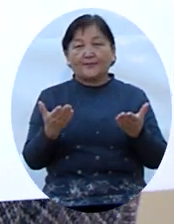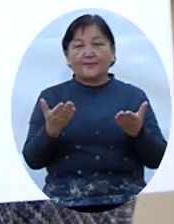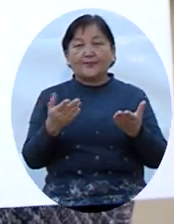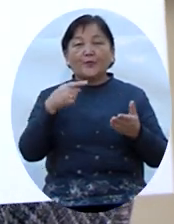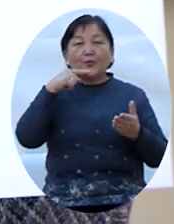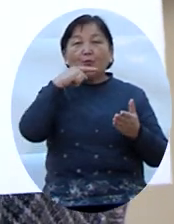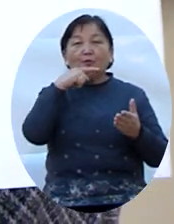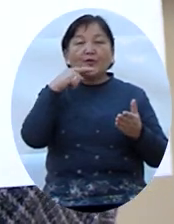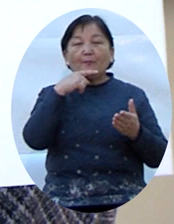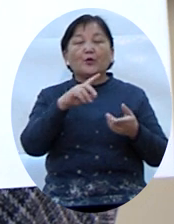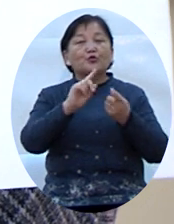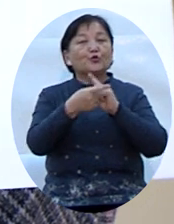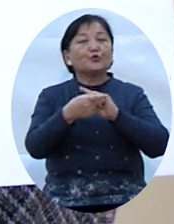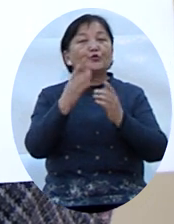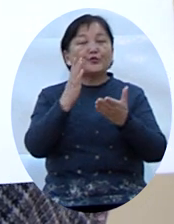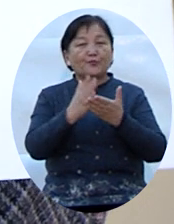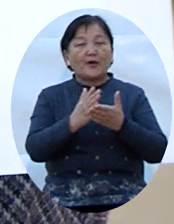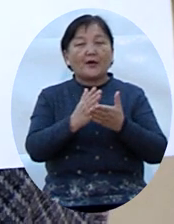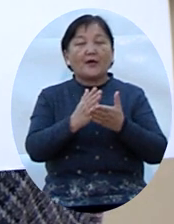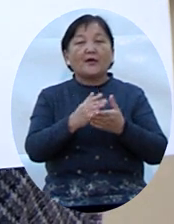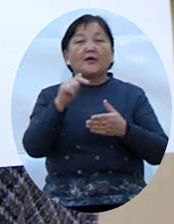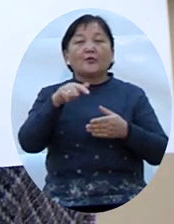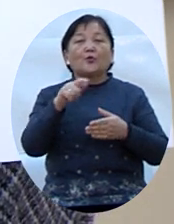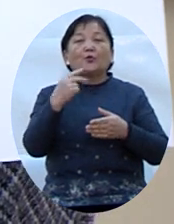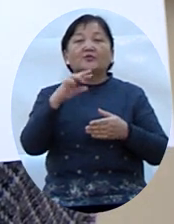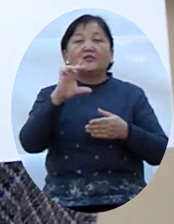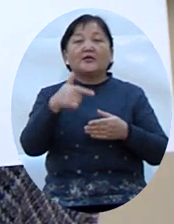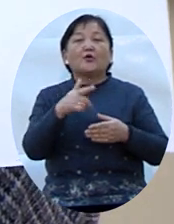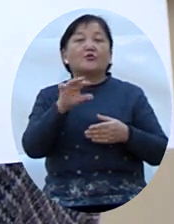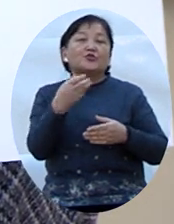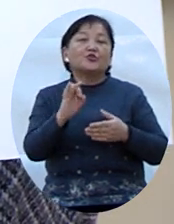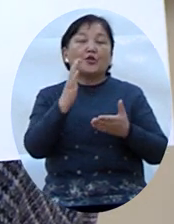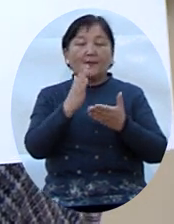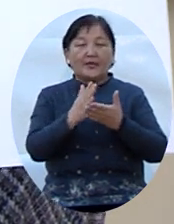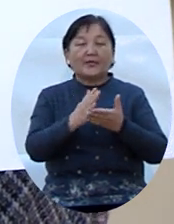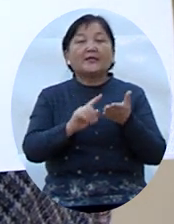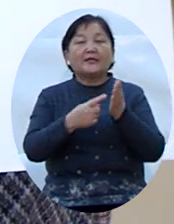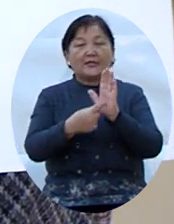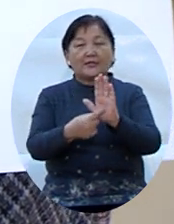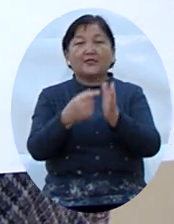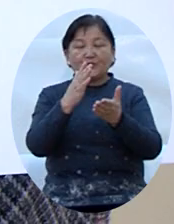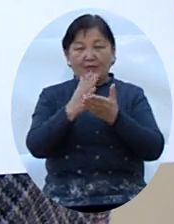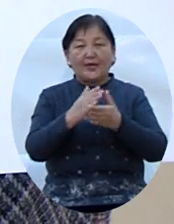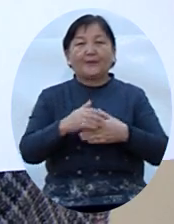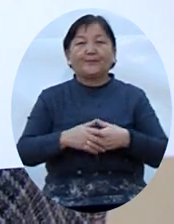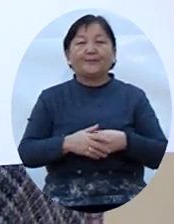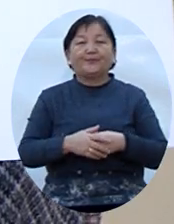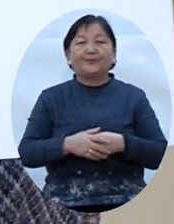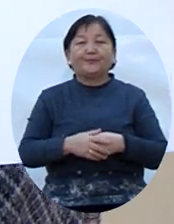улаан болж өөрчлөгдсөн байгаа нь лимбигний хүчил нь хүчлэлэг орчинтой гэдгийг илэрхийлж байна.